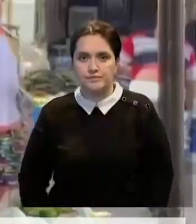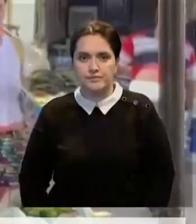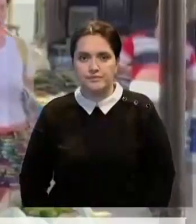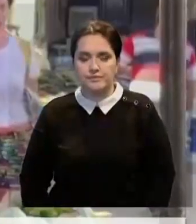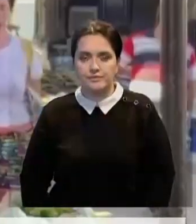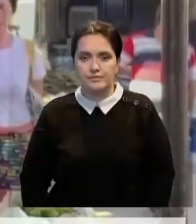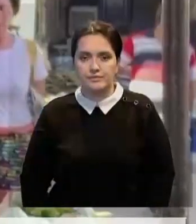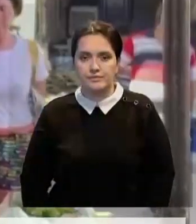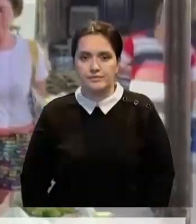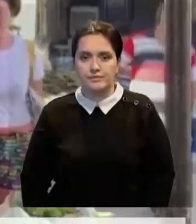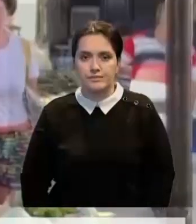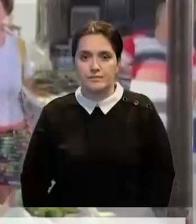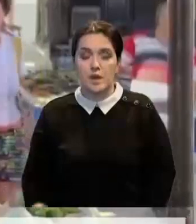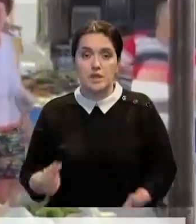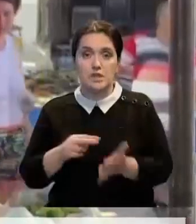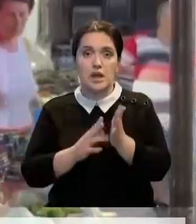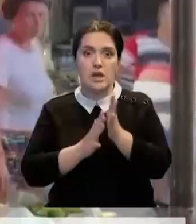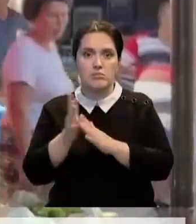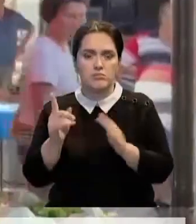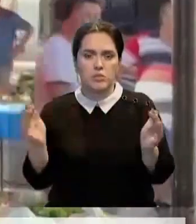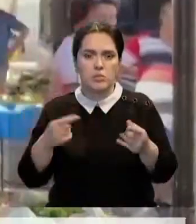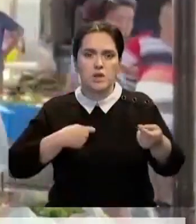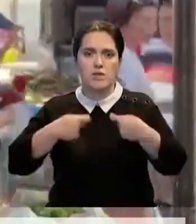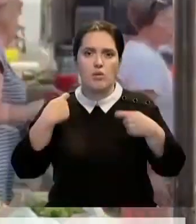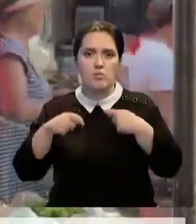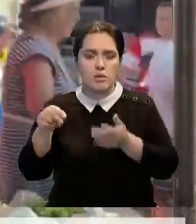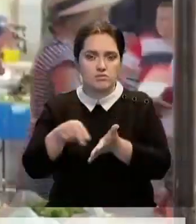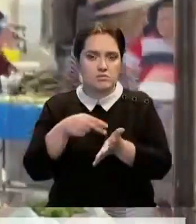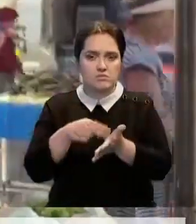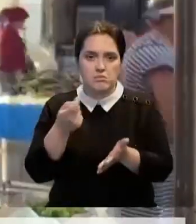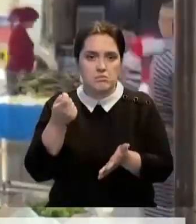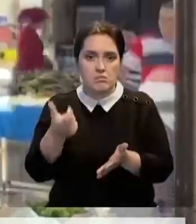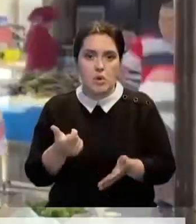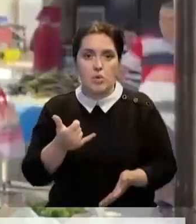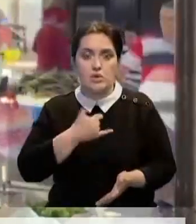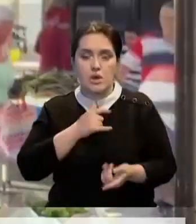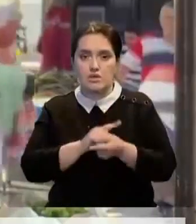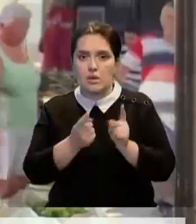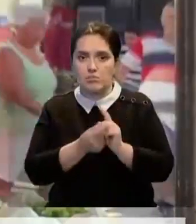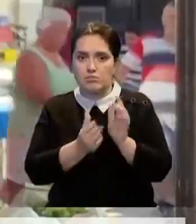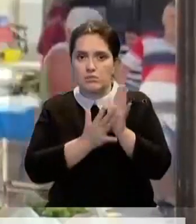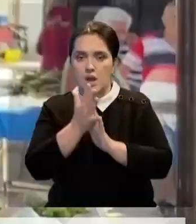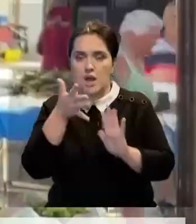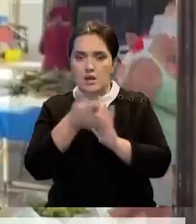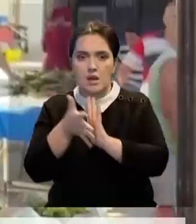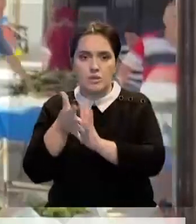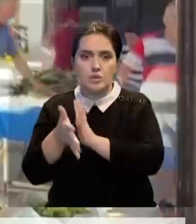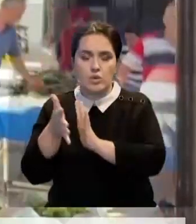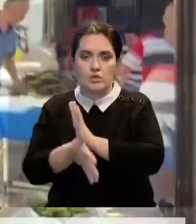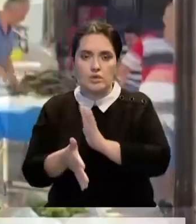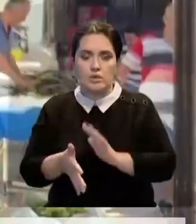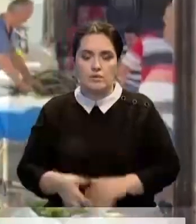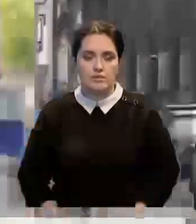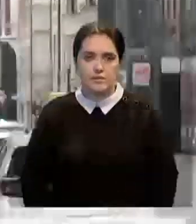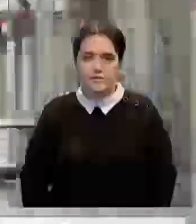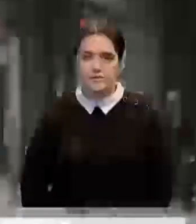Сложность в том, что с ростом цен уменьшается товарооборот. Люди покупают меньше теперь, а у нас наоборот растут расходы. И получается замкнутый